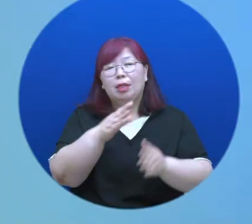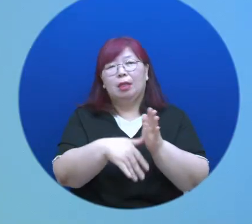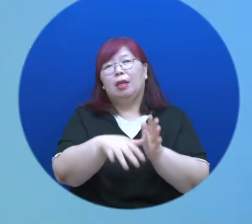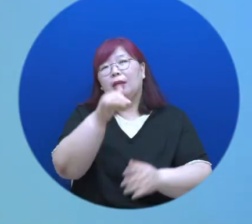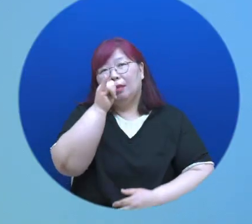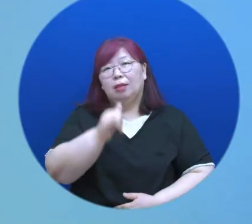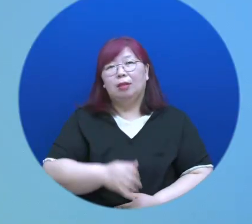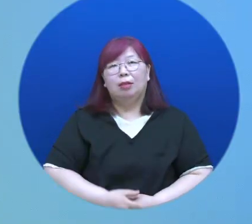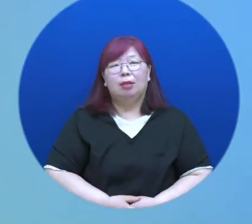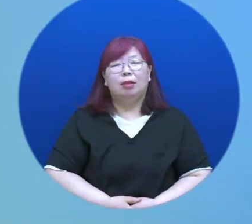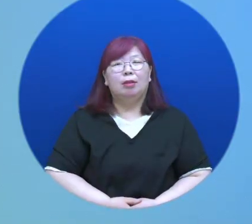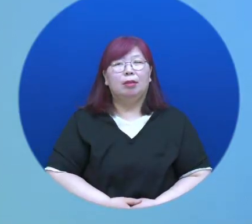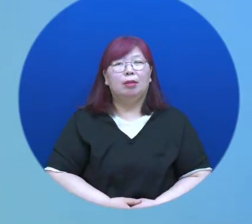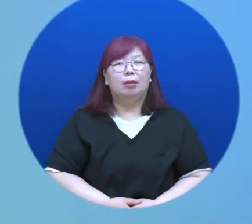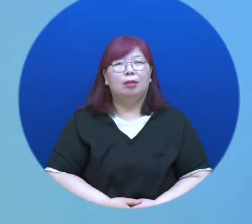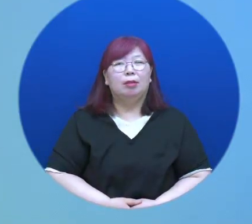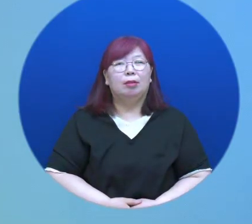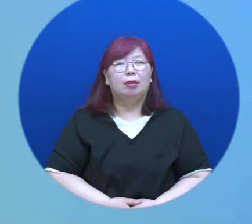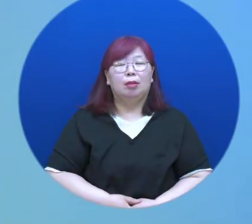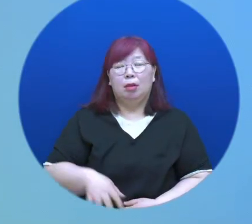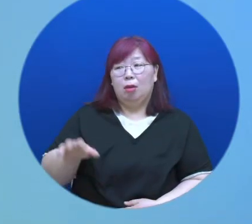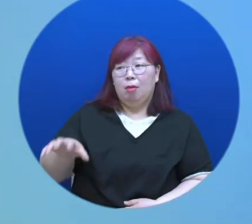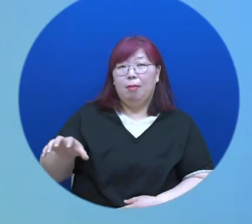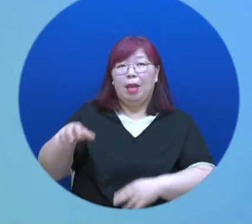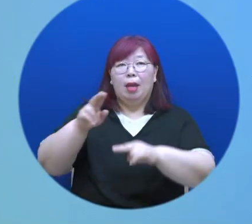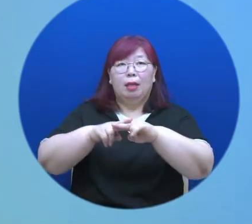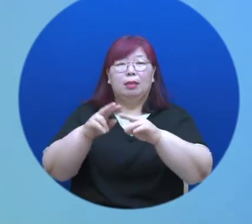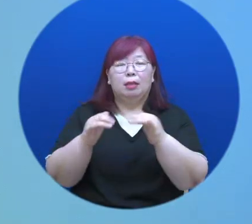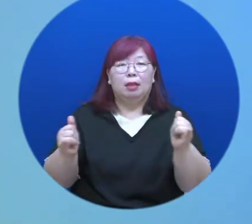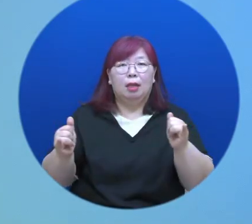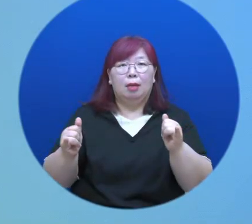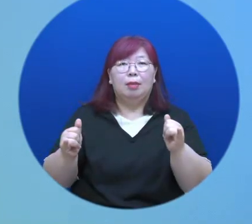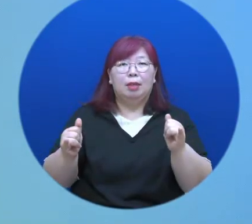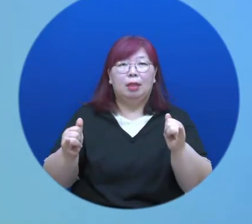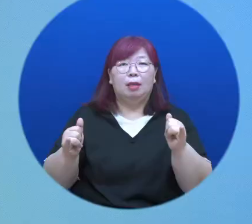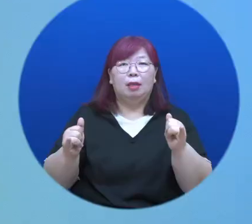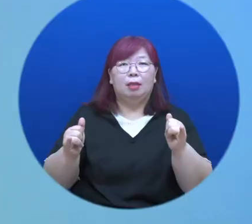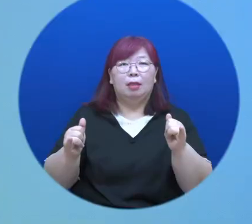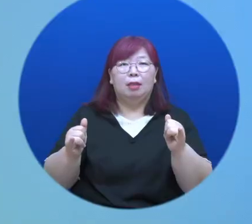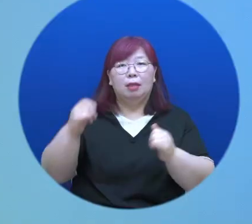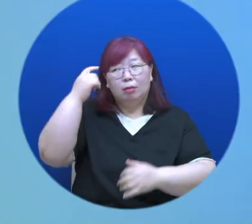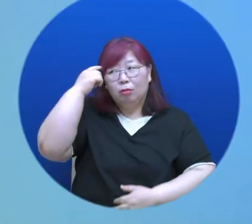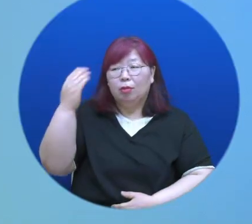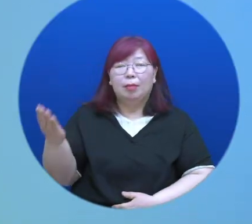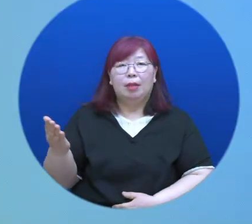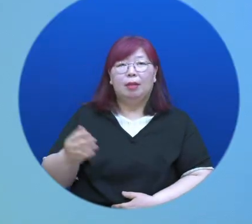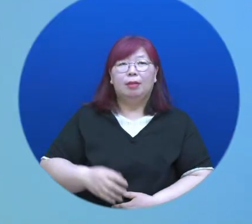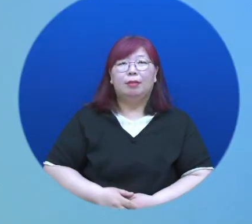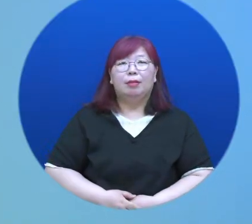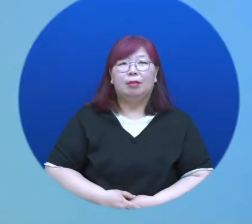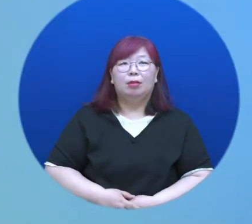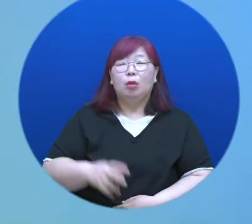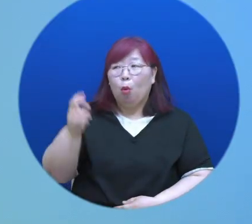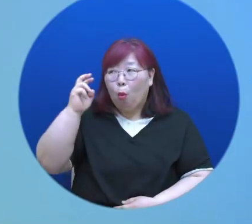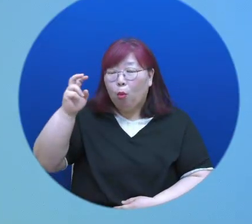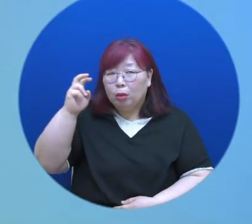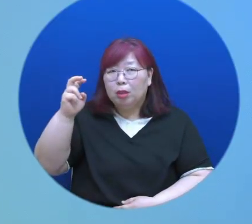겁니다. 자, 우리 옆에 있는 분들에게 이렇게 한번 질문해 보십시오.